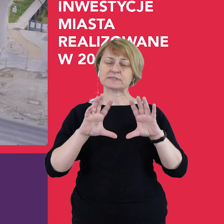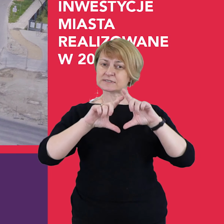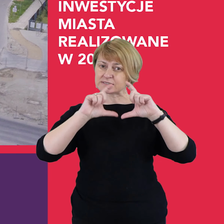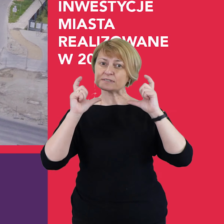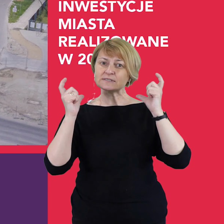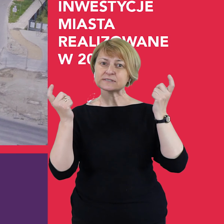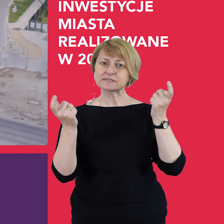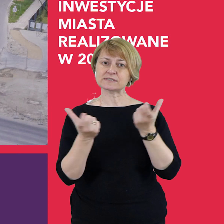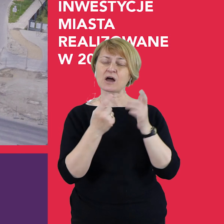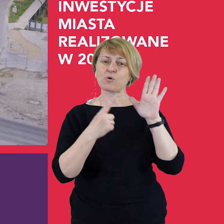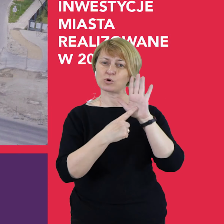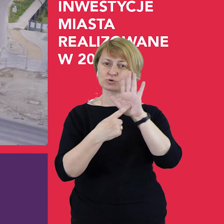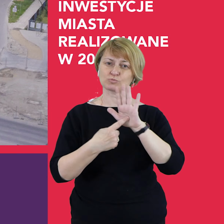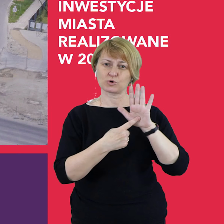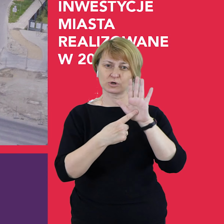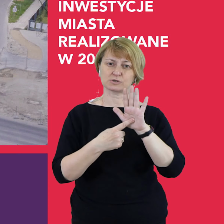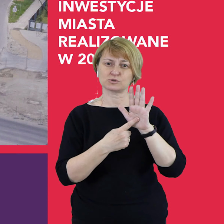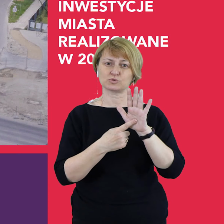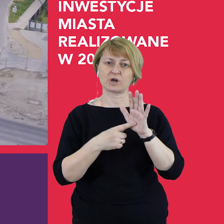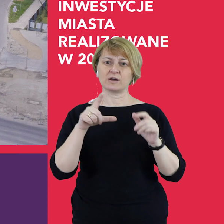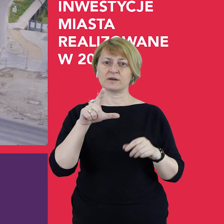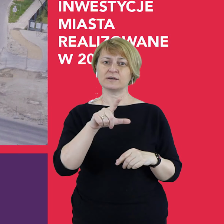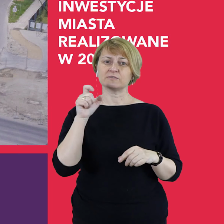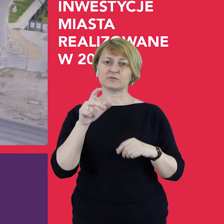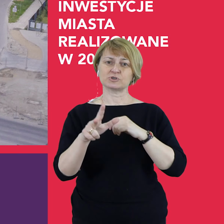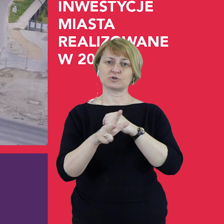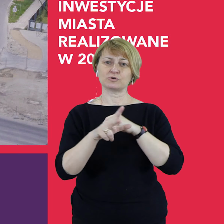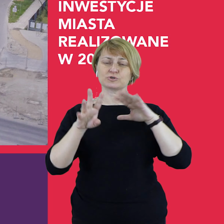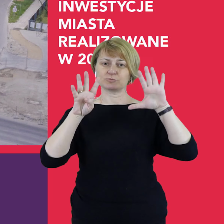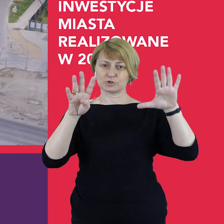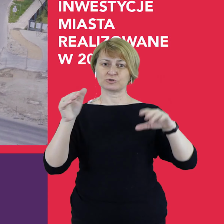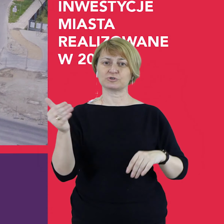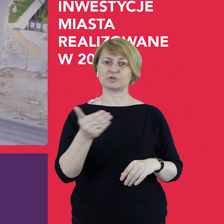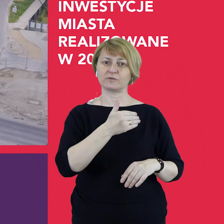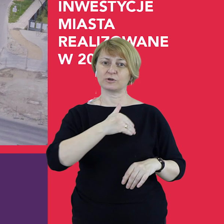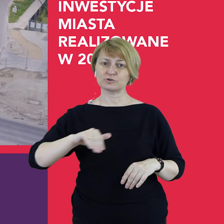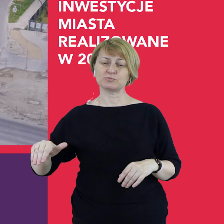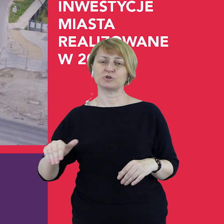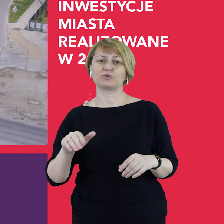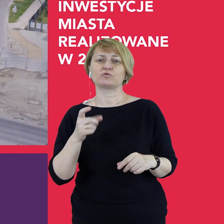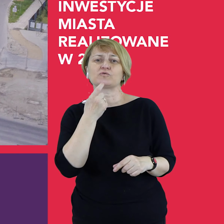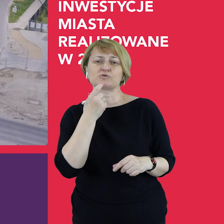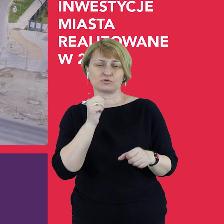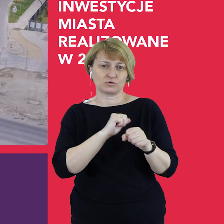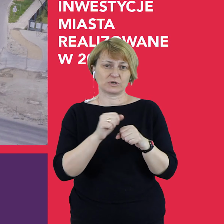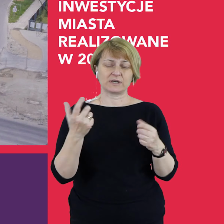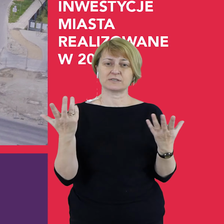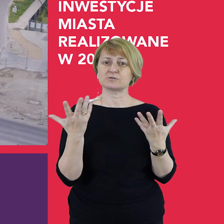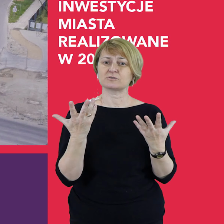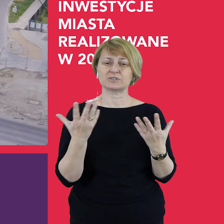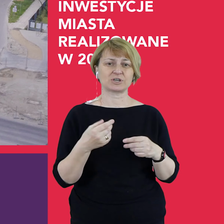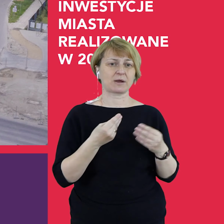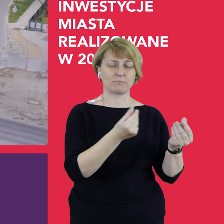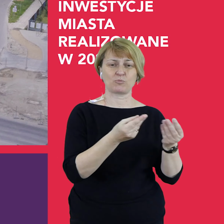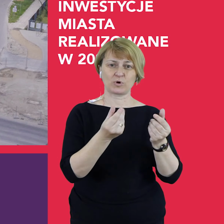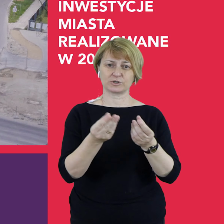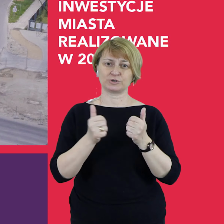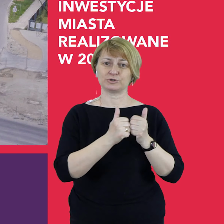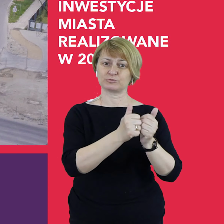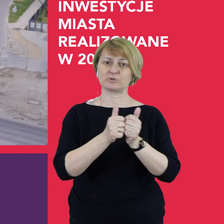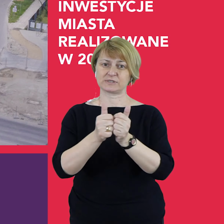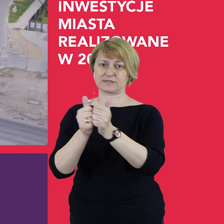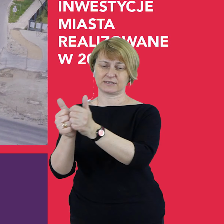to zestawienie, które pokazuje, na co wydaliśmy te 289 milionów złotych, bo to jest suma inwestycji, jakie